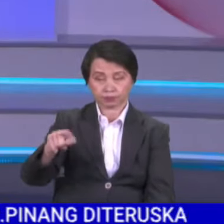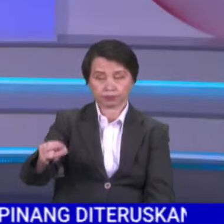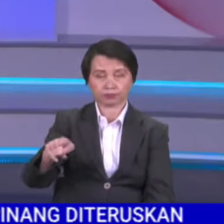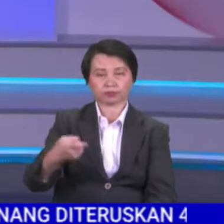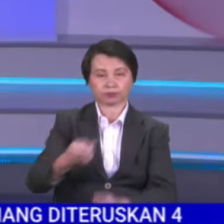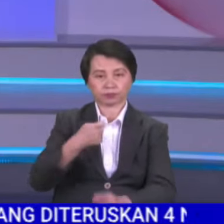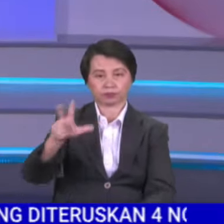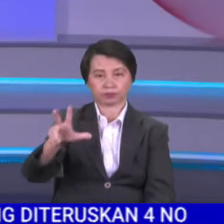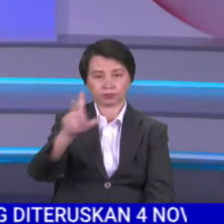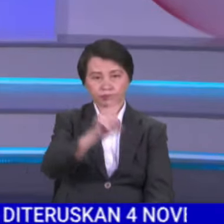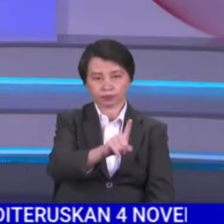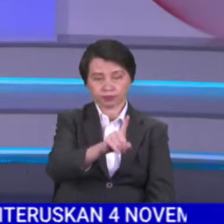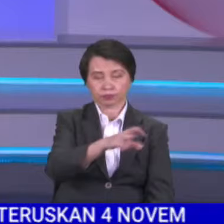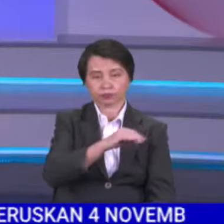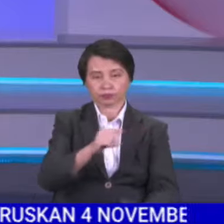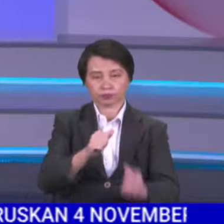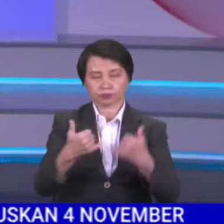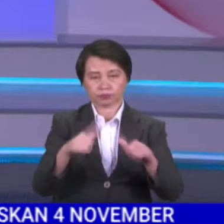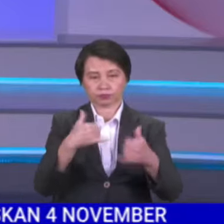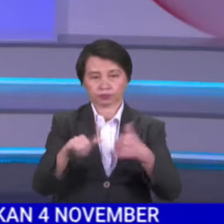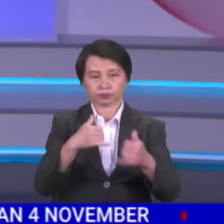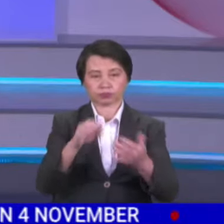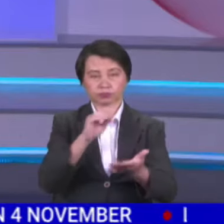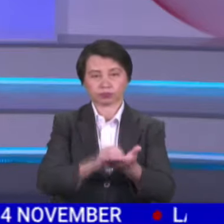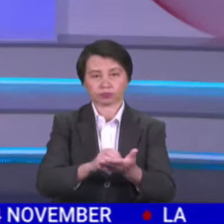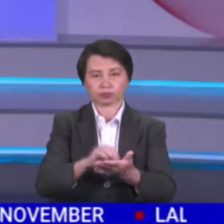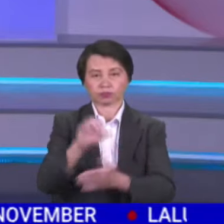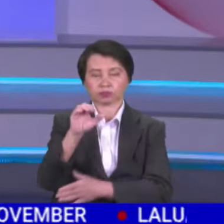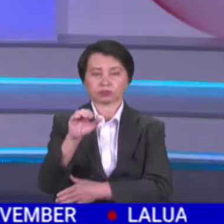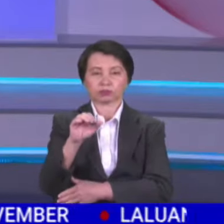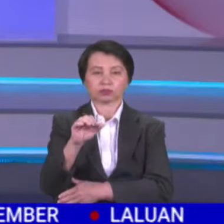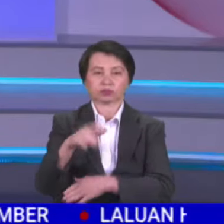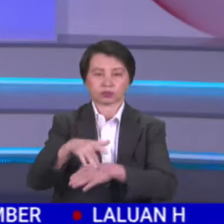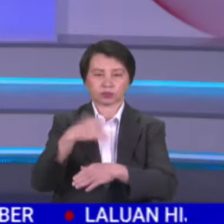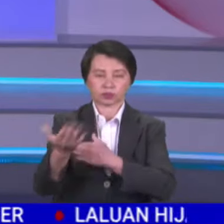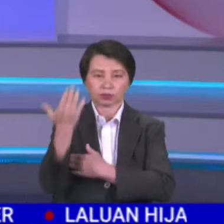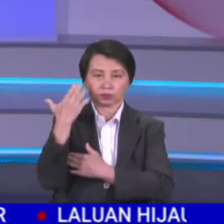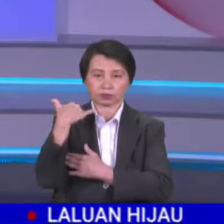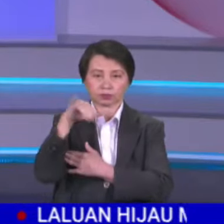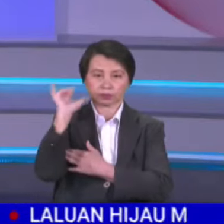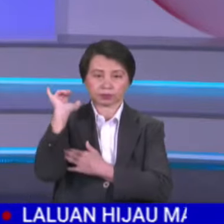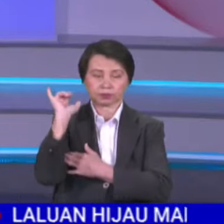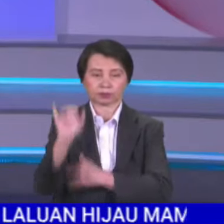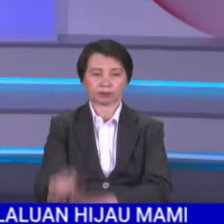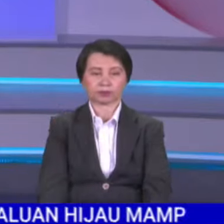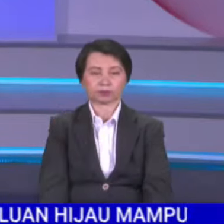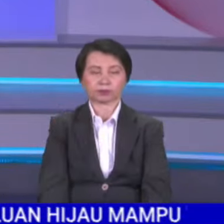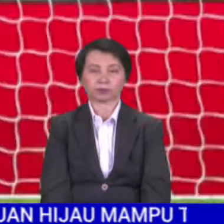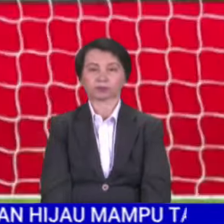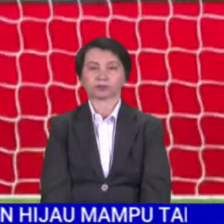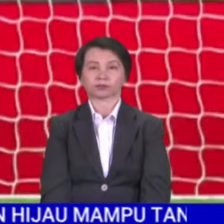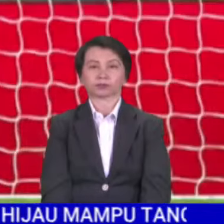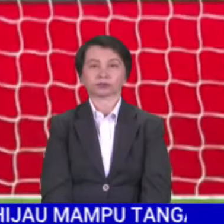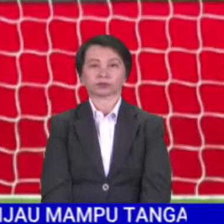mereka itu 3-1 dalam aksi El Clasico di Santiago Bernabeu awal pagi semalam.